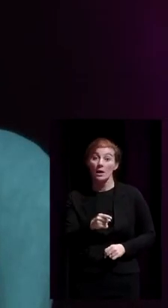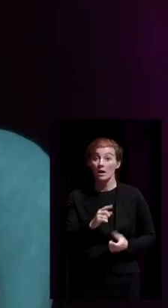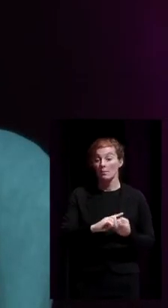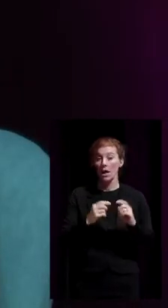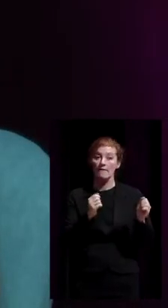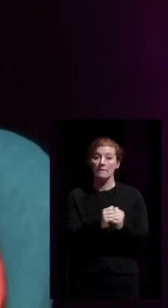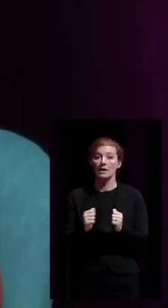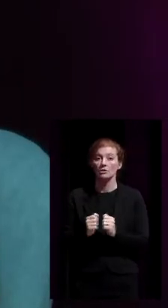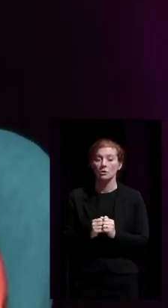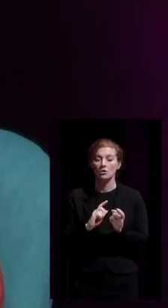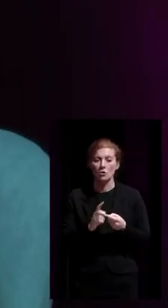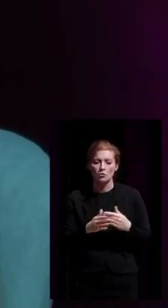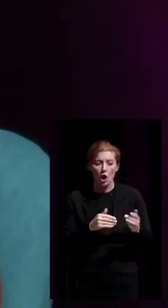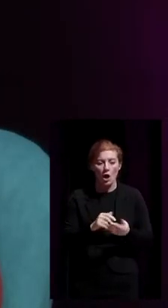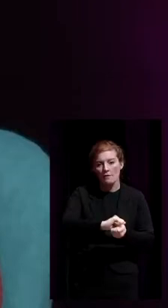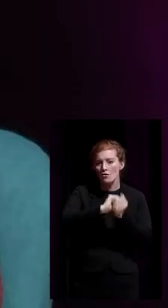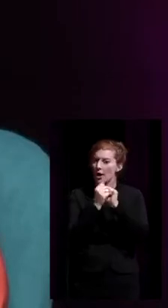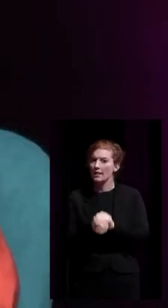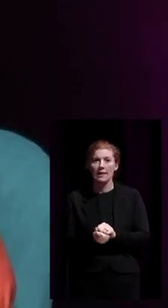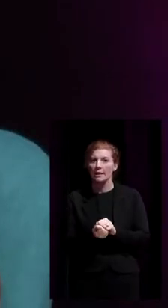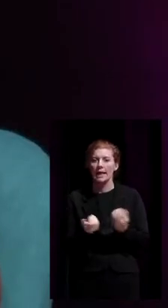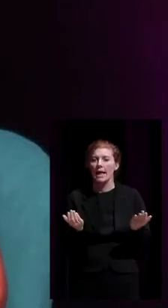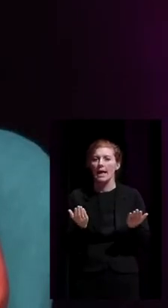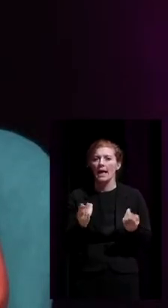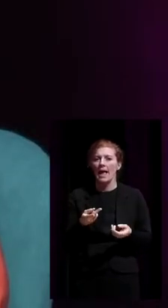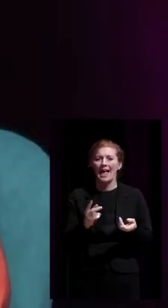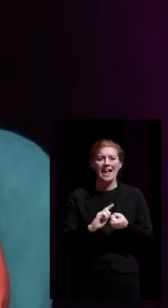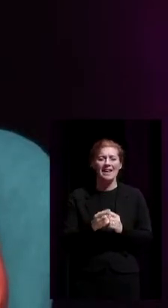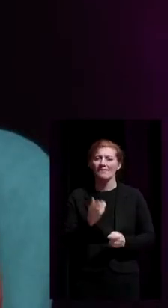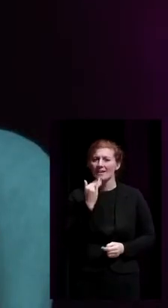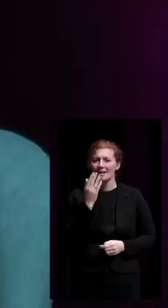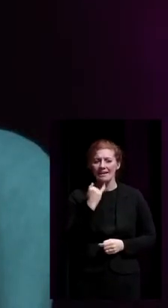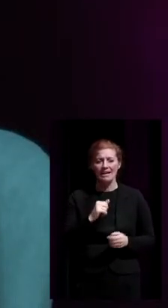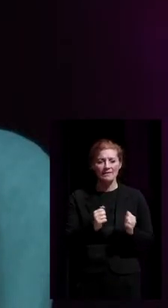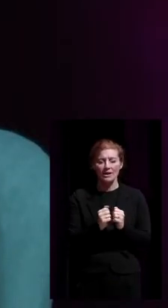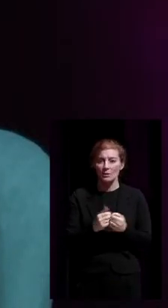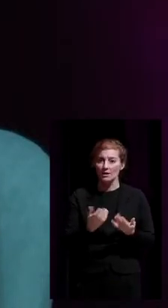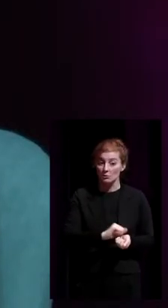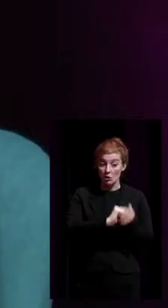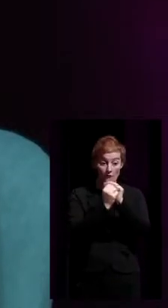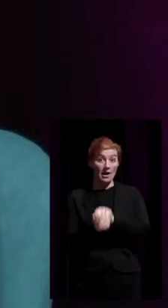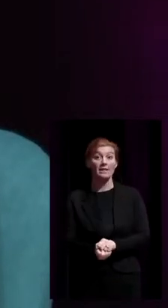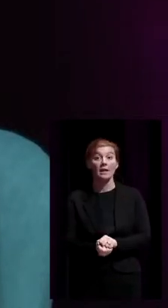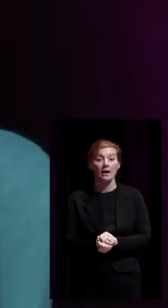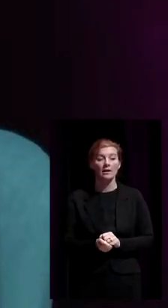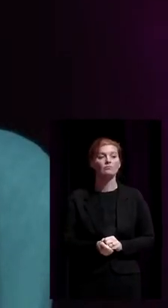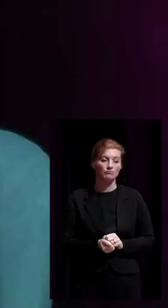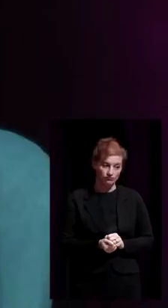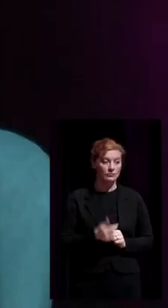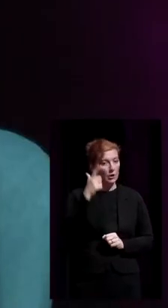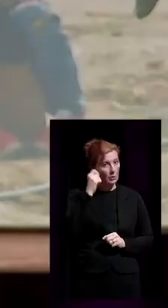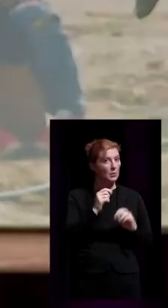här transformeringen, eller vad är det för faktorer du ser som ska få förändringen att ske? Det tror jag absolut. Jag tror att barn och